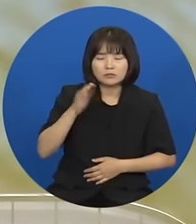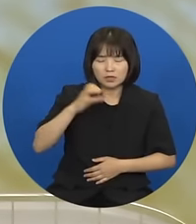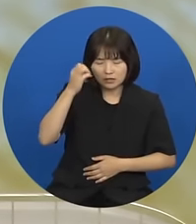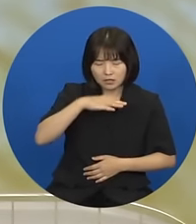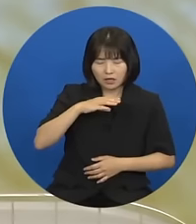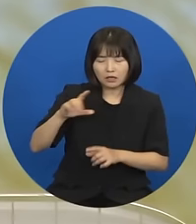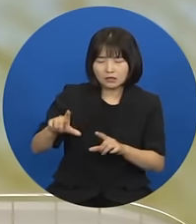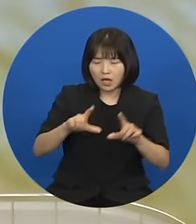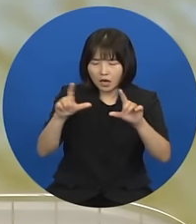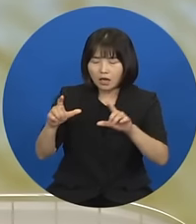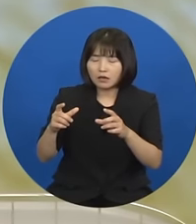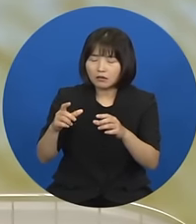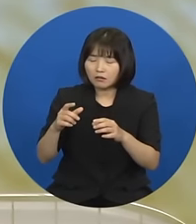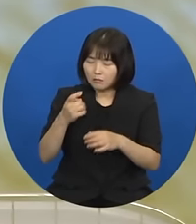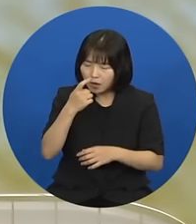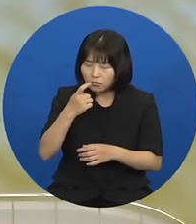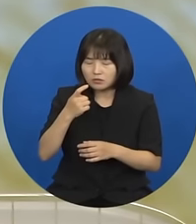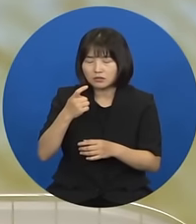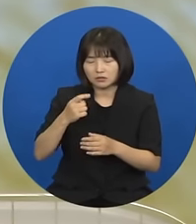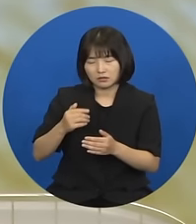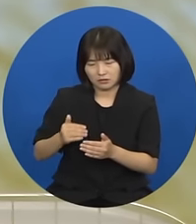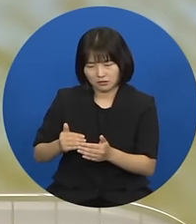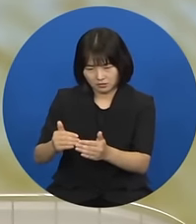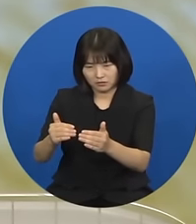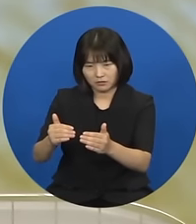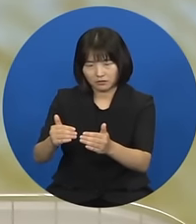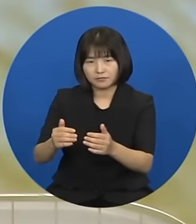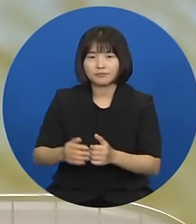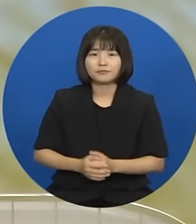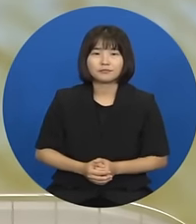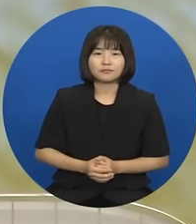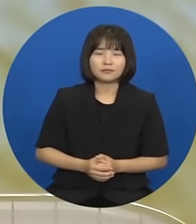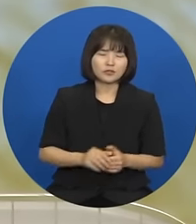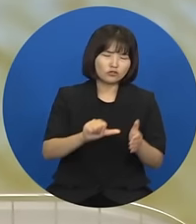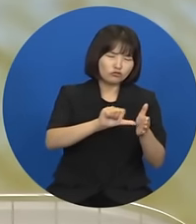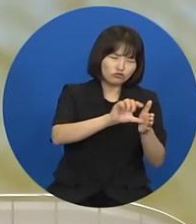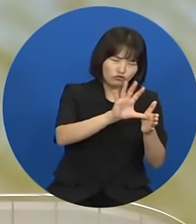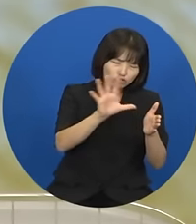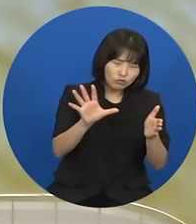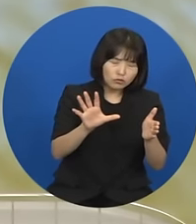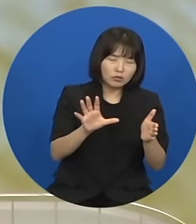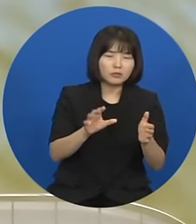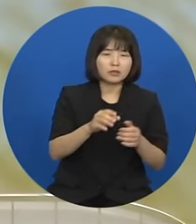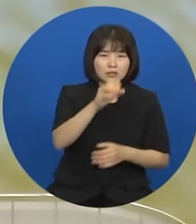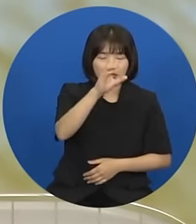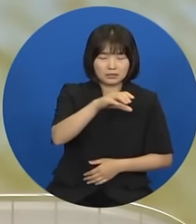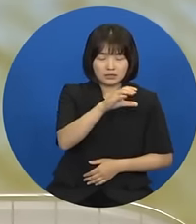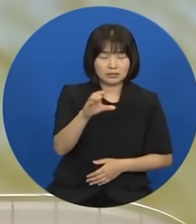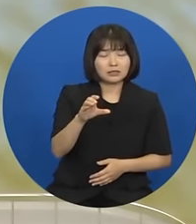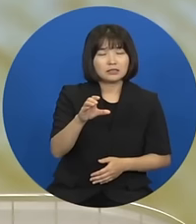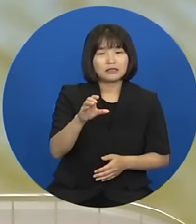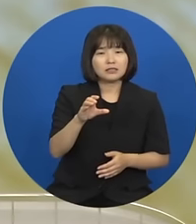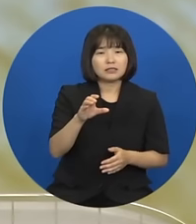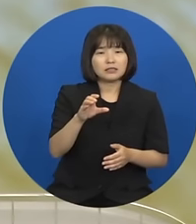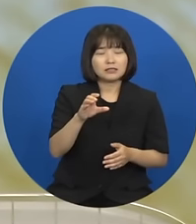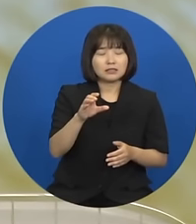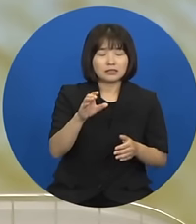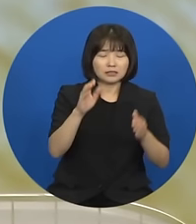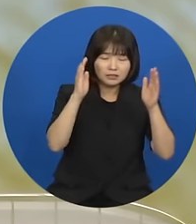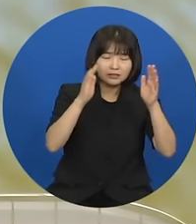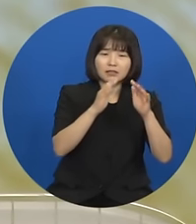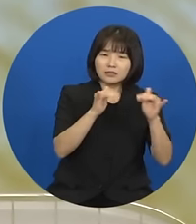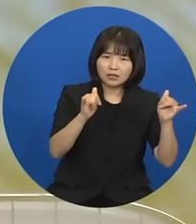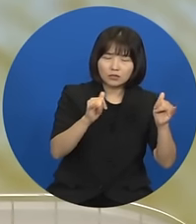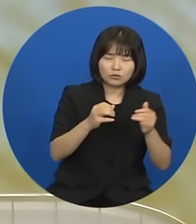그도 그 유명한 신학자도 답을 모른 채 살아가야 했습니다. 우리도 마찬가지죠.